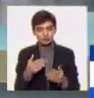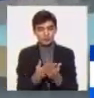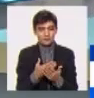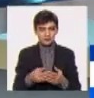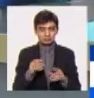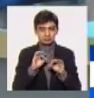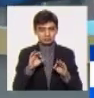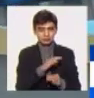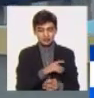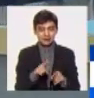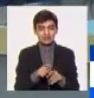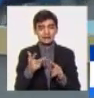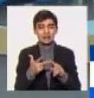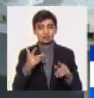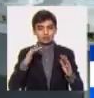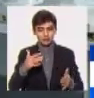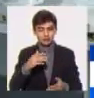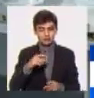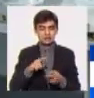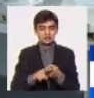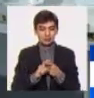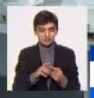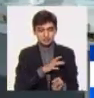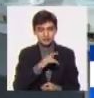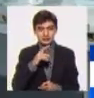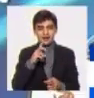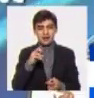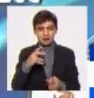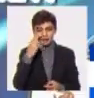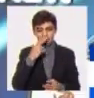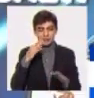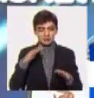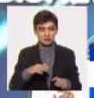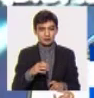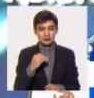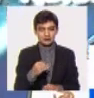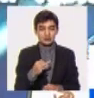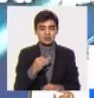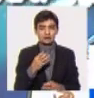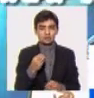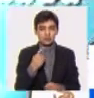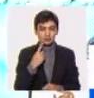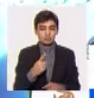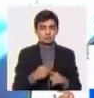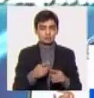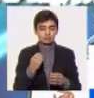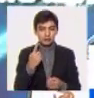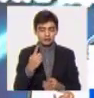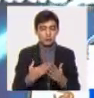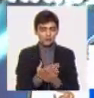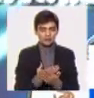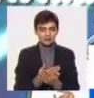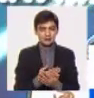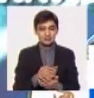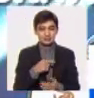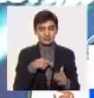новостями. Третий случай заражения коронавирусом подтвердился в столице. Вот на данный момент дополнительно у нас поступила информация